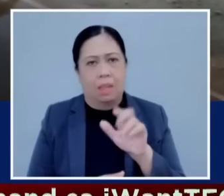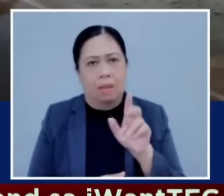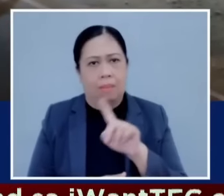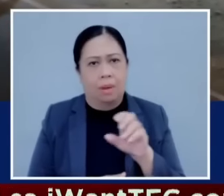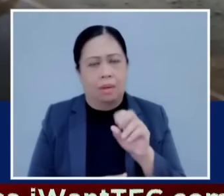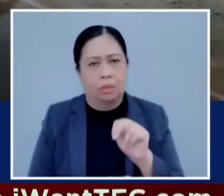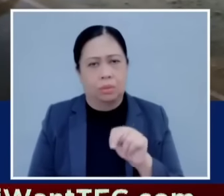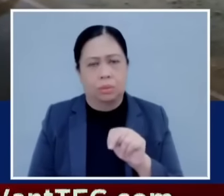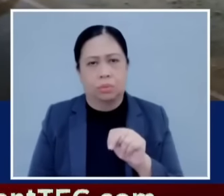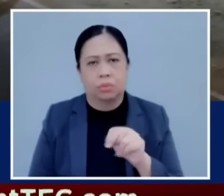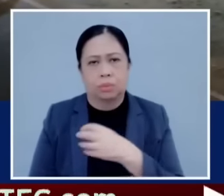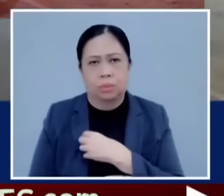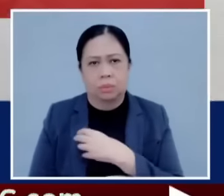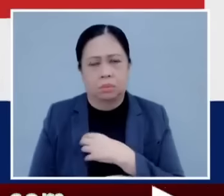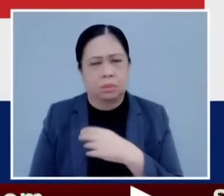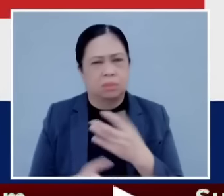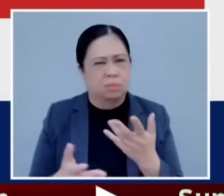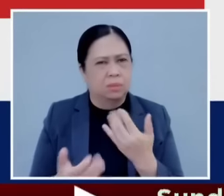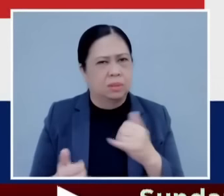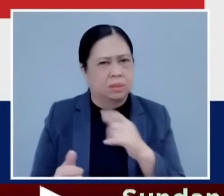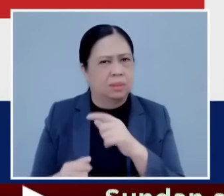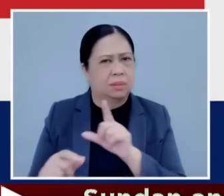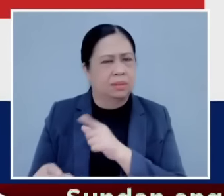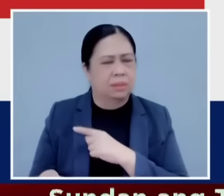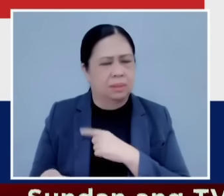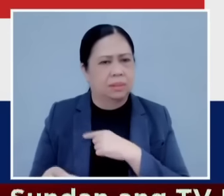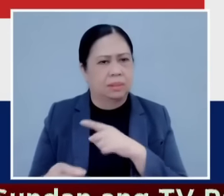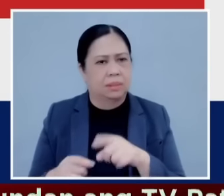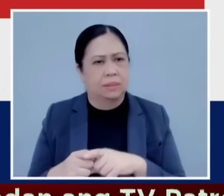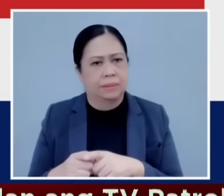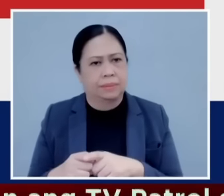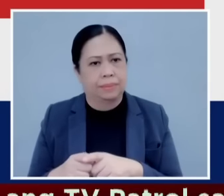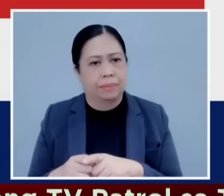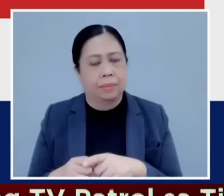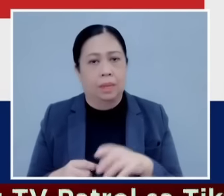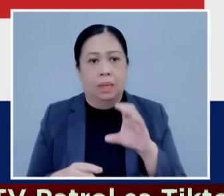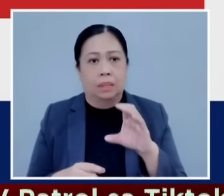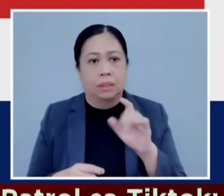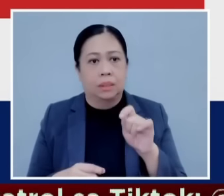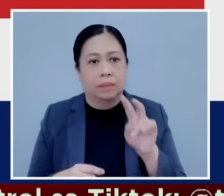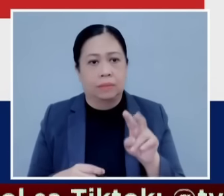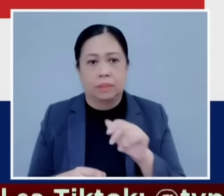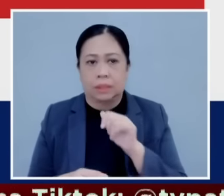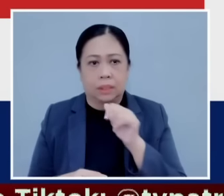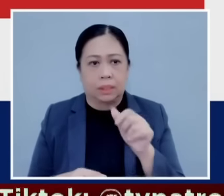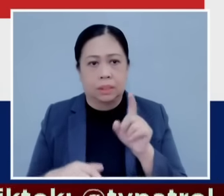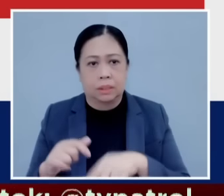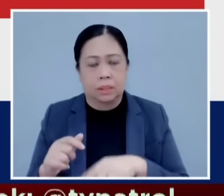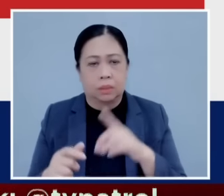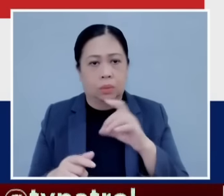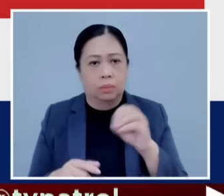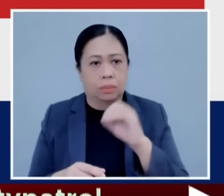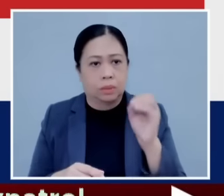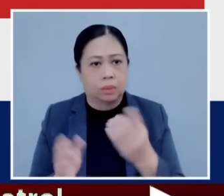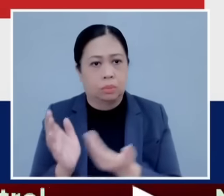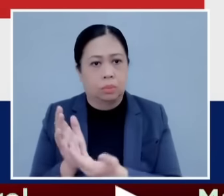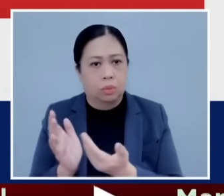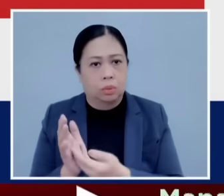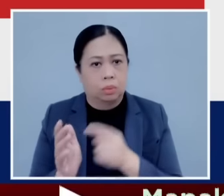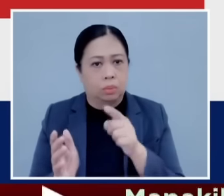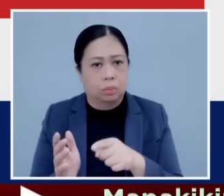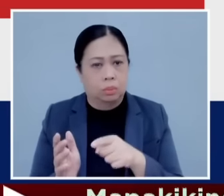inosente ang grupo ni na Castro. CCTV cannot 100% proof na yung CCTV na yan